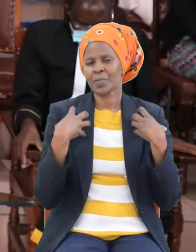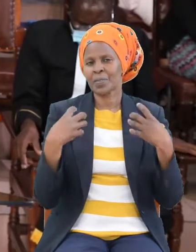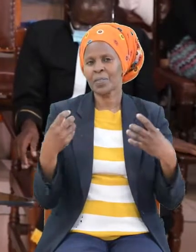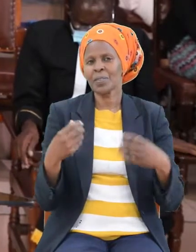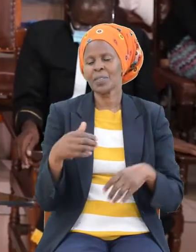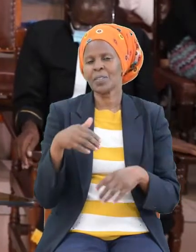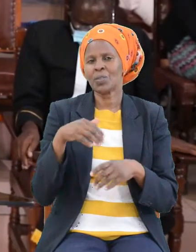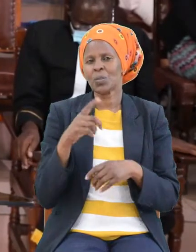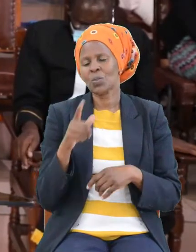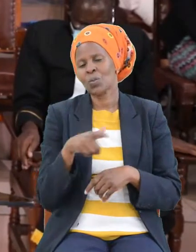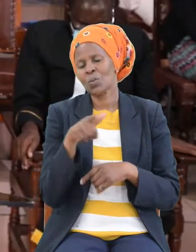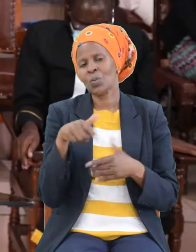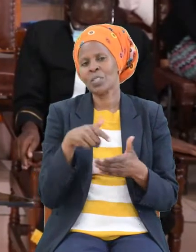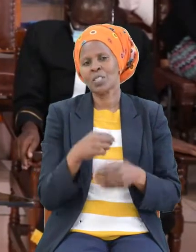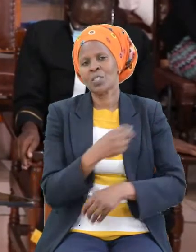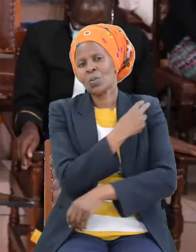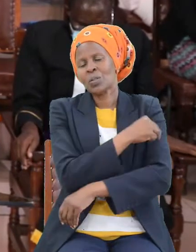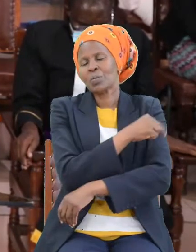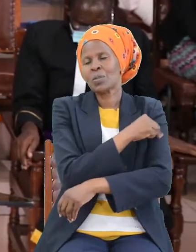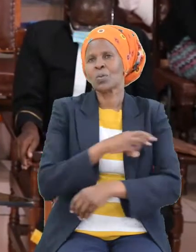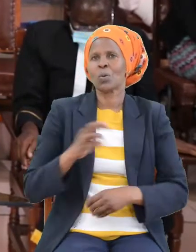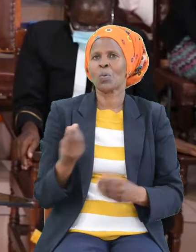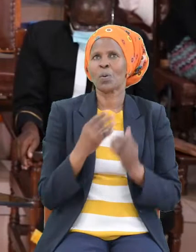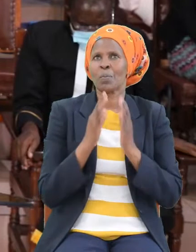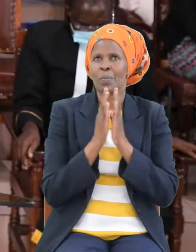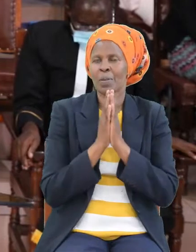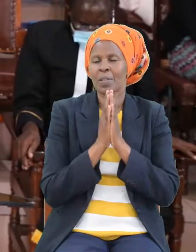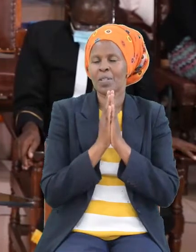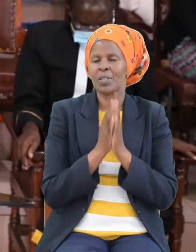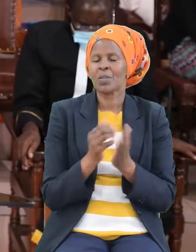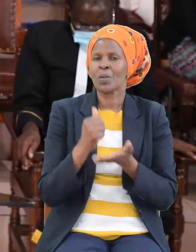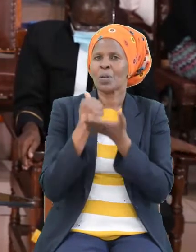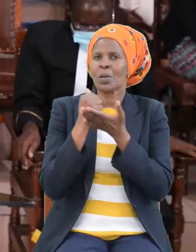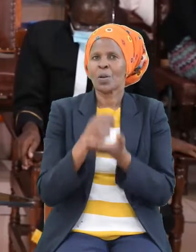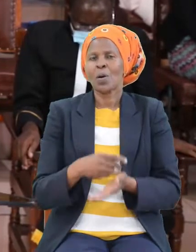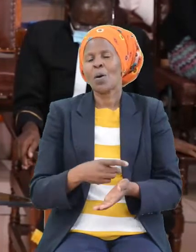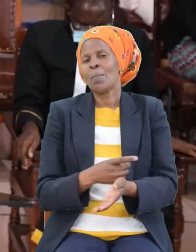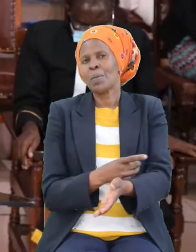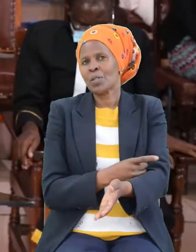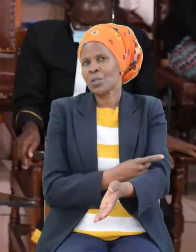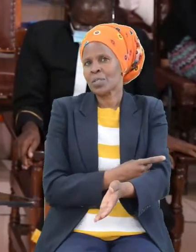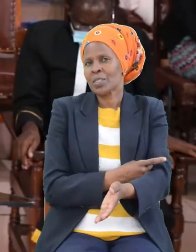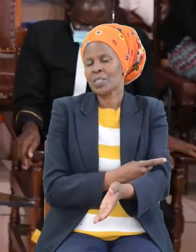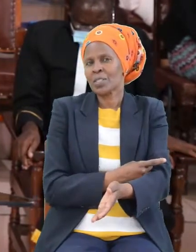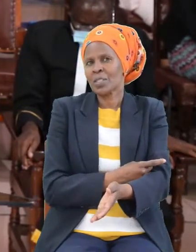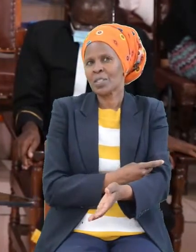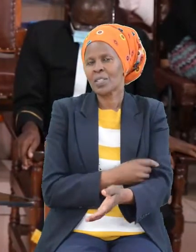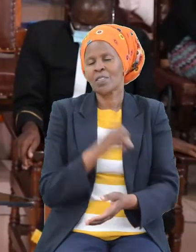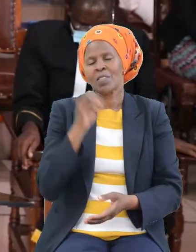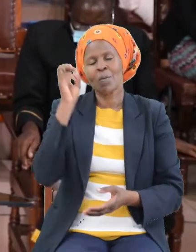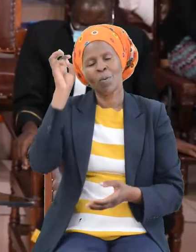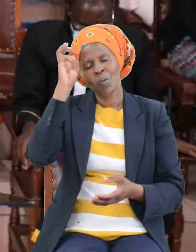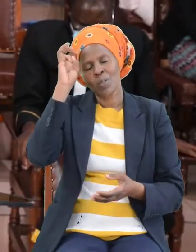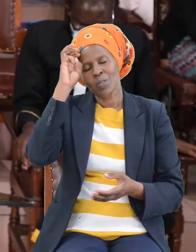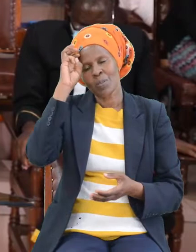wamelazwa hospitalini Bwana tunaomba saidia madaktari wale wanawapo watumia ujuzi ule